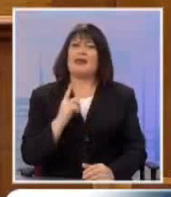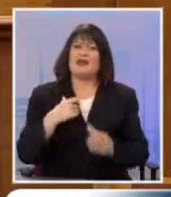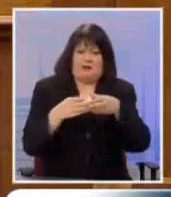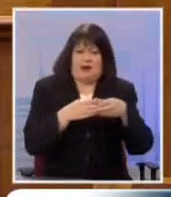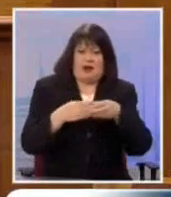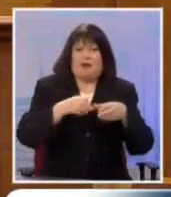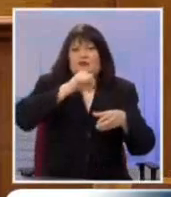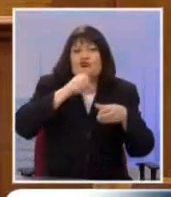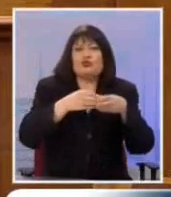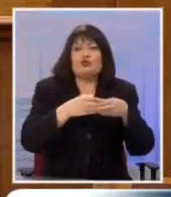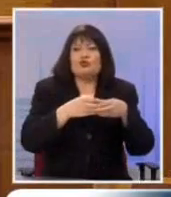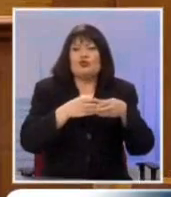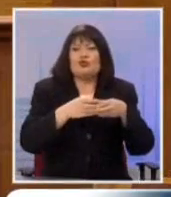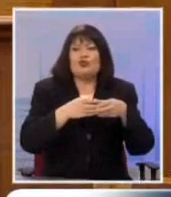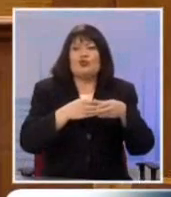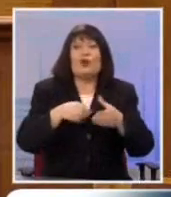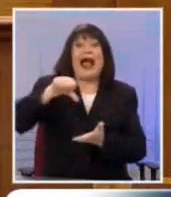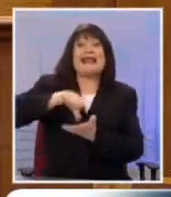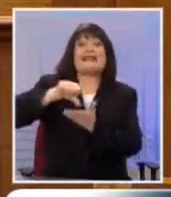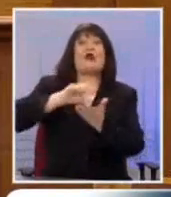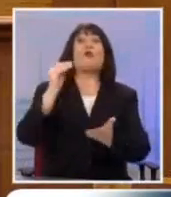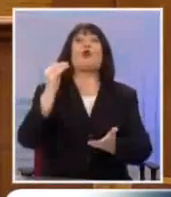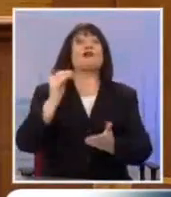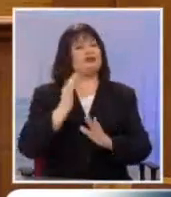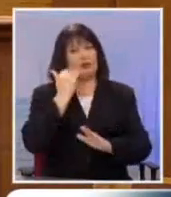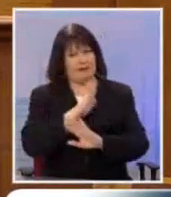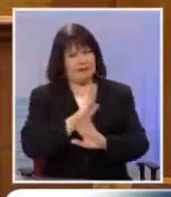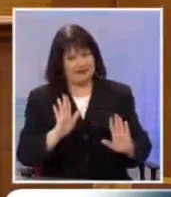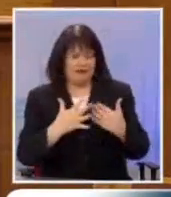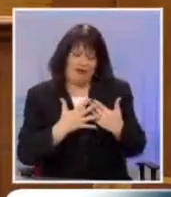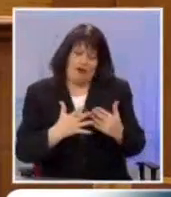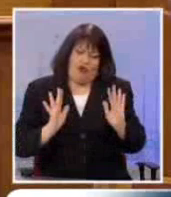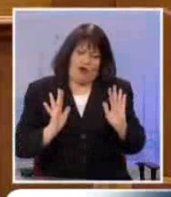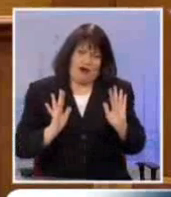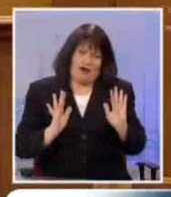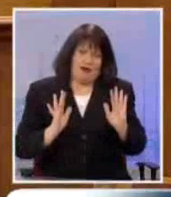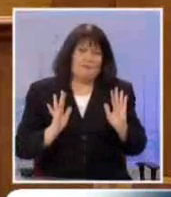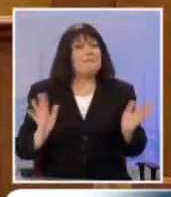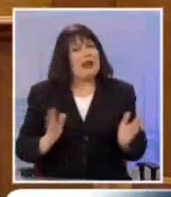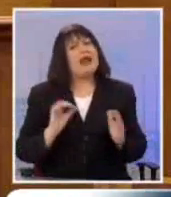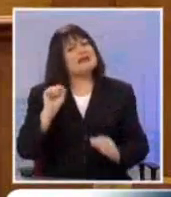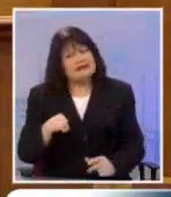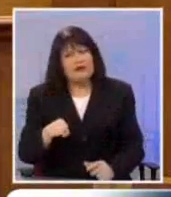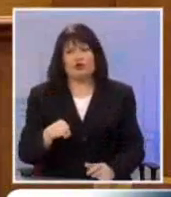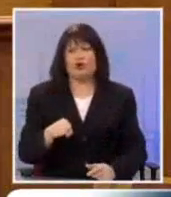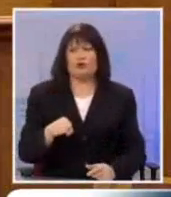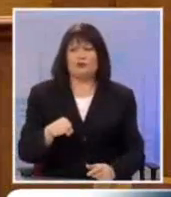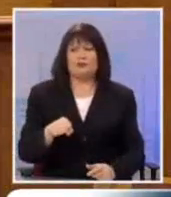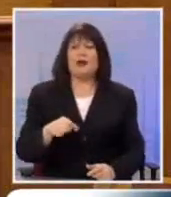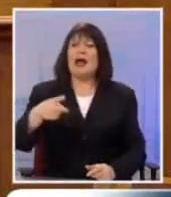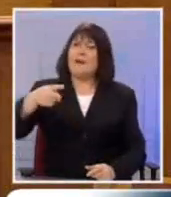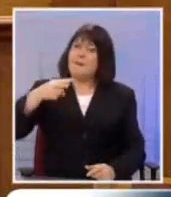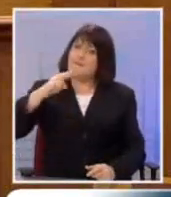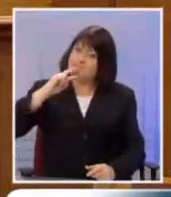club του αστικού πολιτισμού, ότι δεν είναι και το αγαπημένο μου. Λίγο πολύ συμφωνώ με την απάντηση